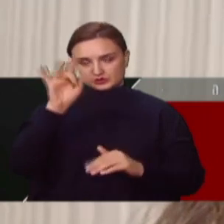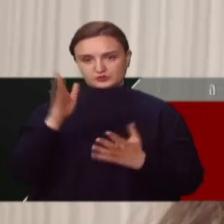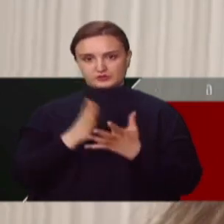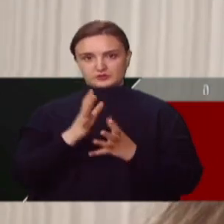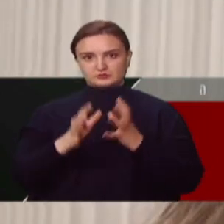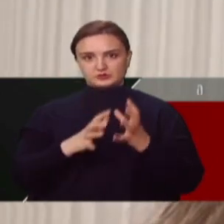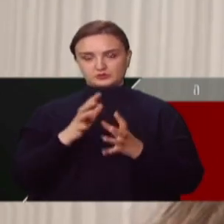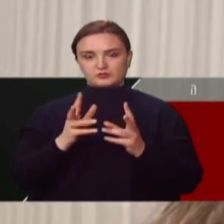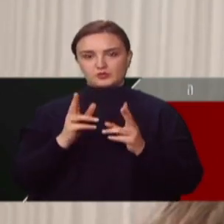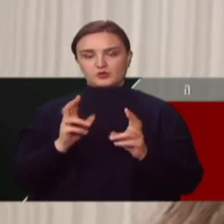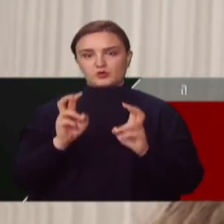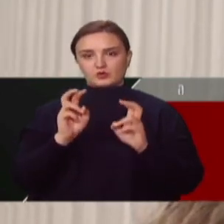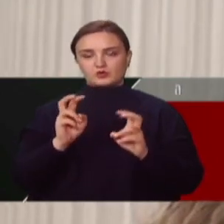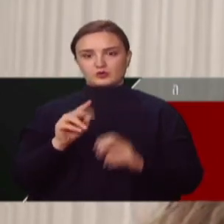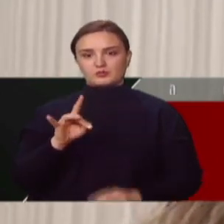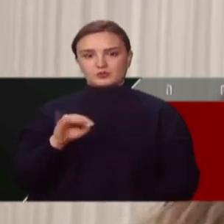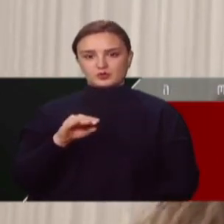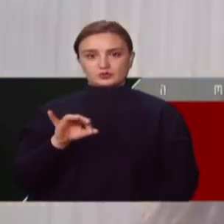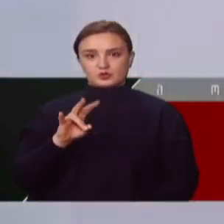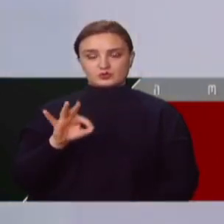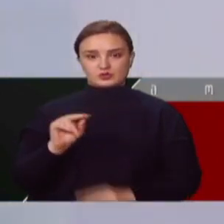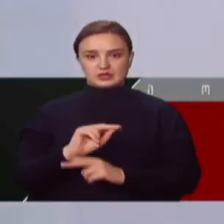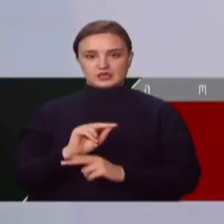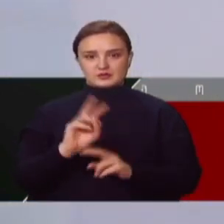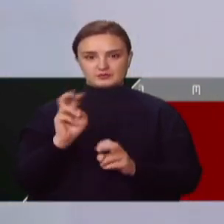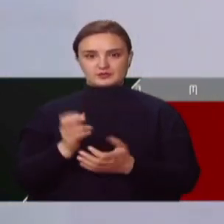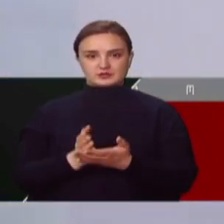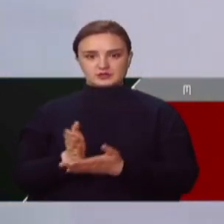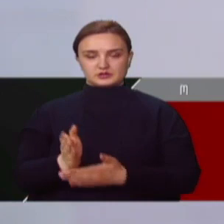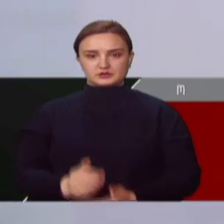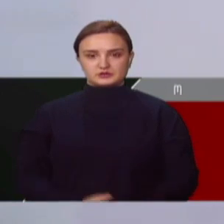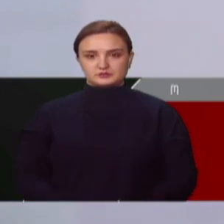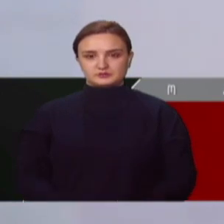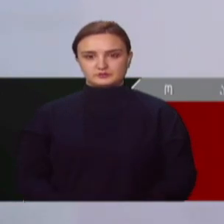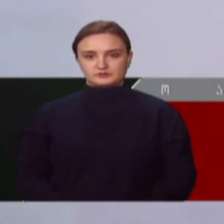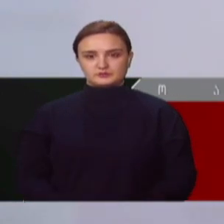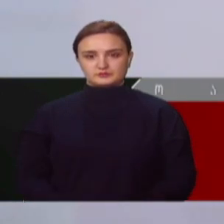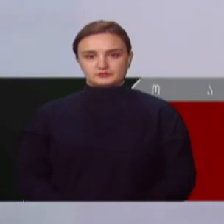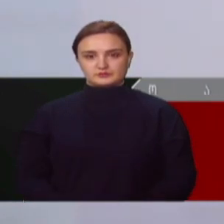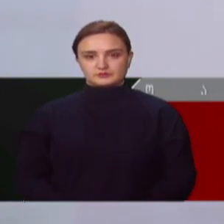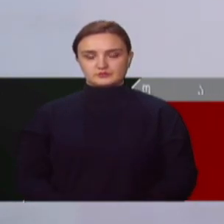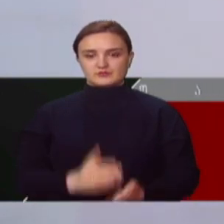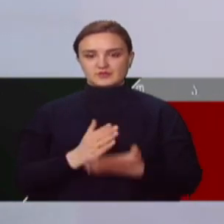მსოფლიოში, ონკოლოგიისა და პროტონოთერაპიის დარგში. მიმდინარეობს აქტიური მუშაობა ევროპის სხვა